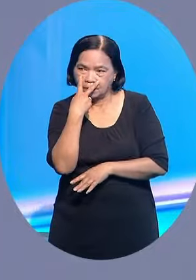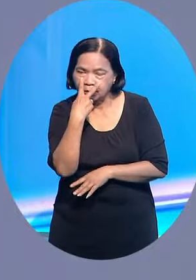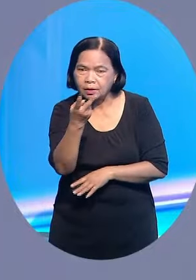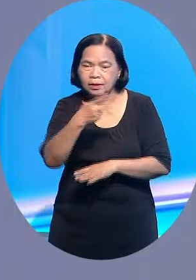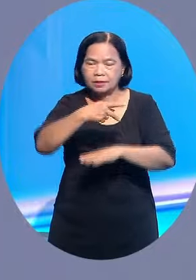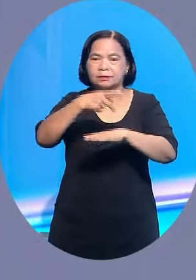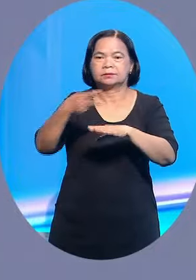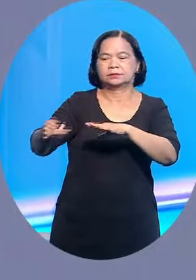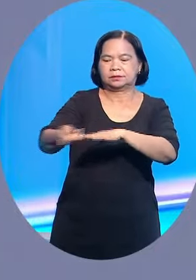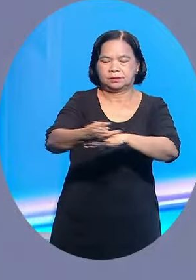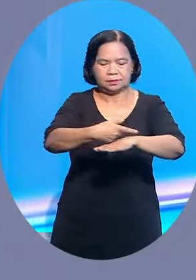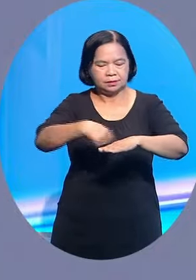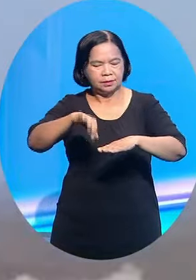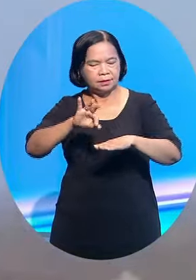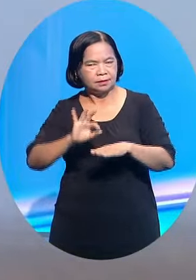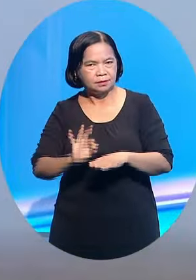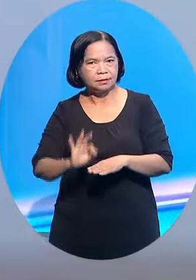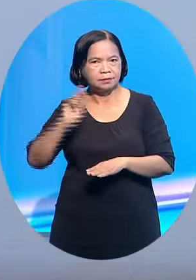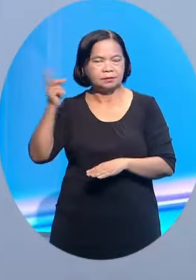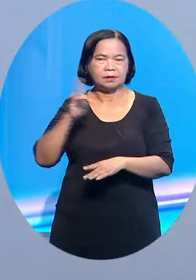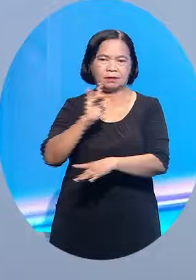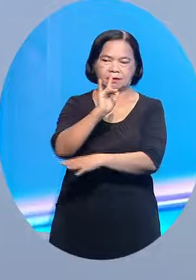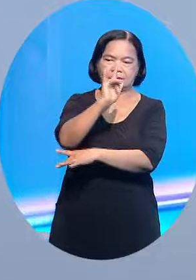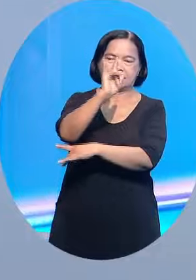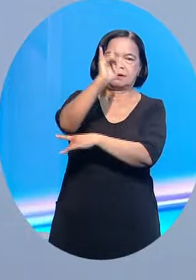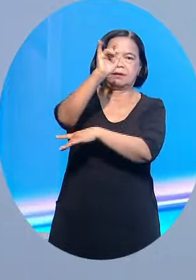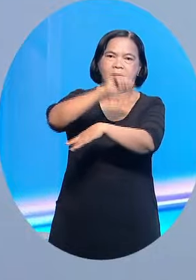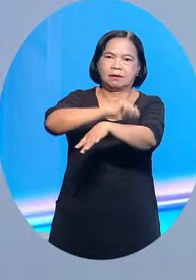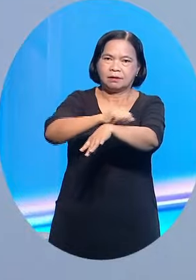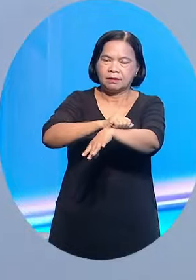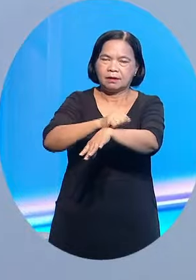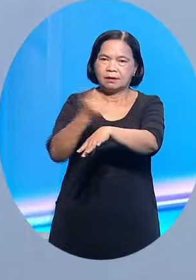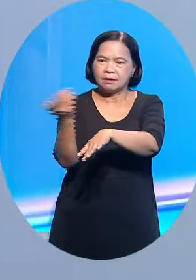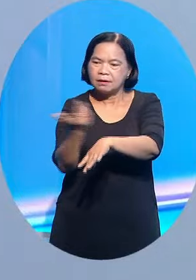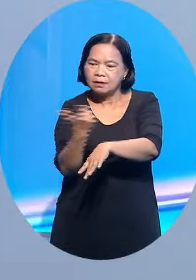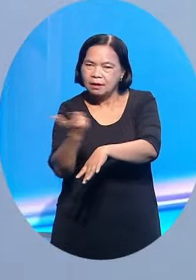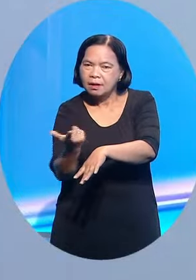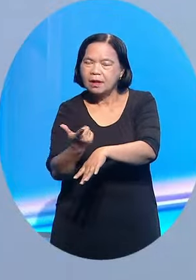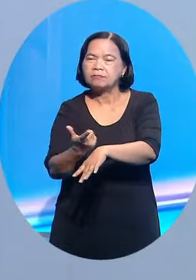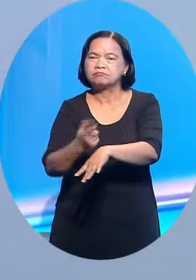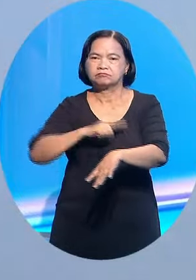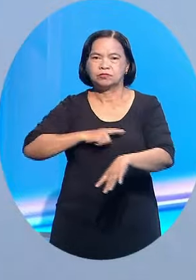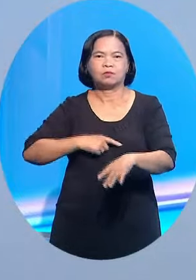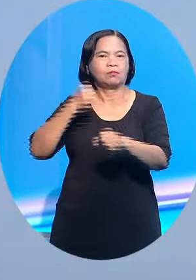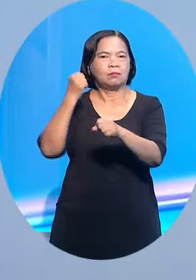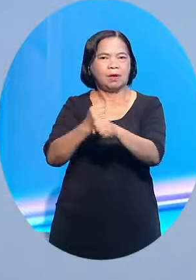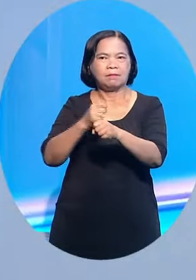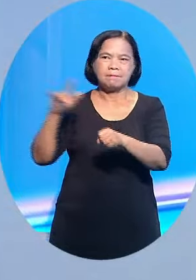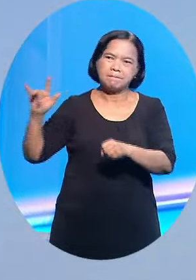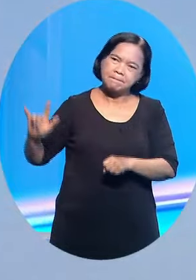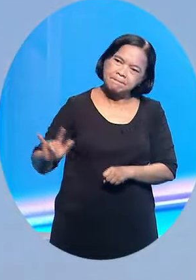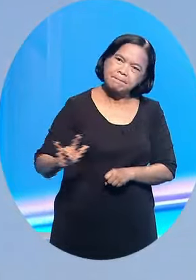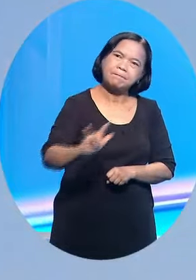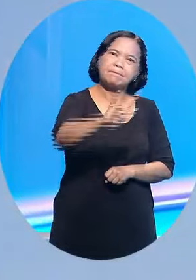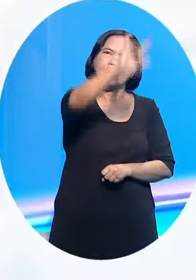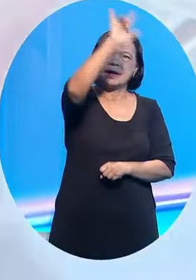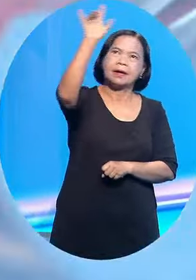thuật khác. Đây là lần đầu tiên một tên lửa sử dụng nhiên liệu lỏng do doanh nghiệp tư nhân Trung Quốc chế tạo bay được vào quỹ đạo.